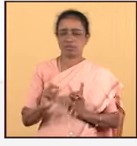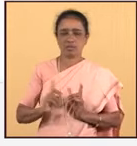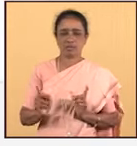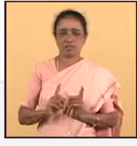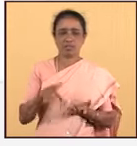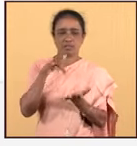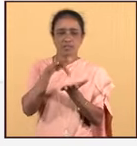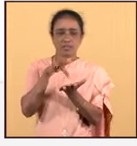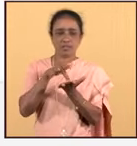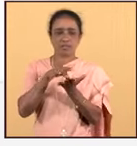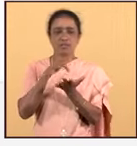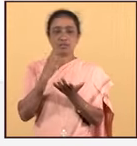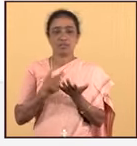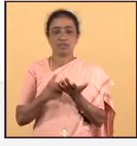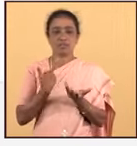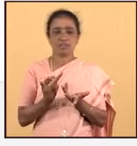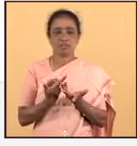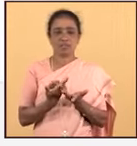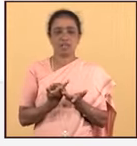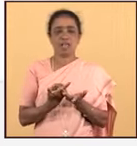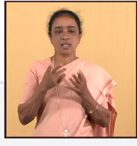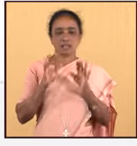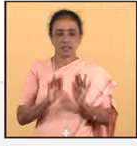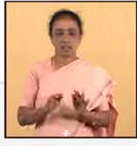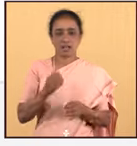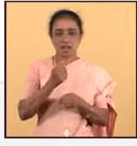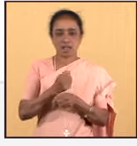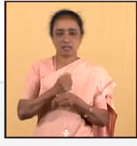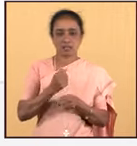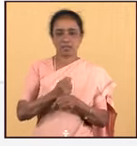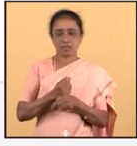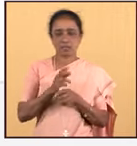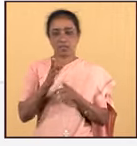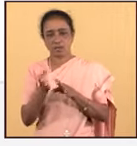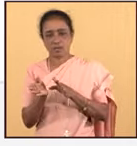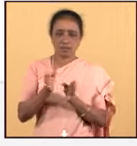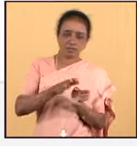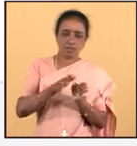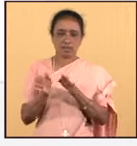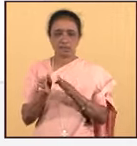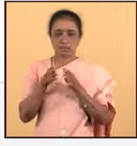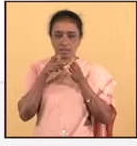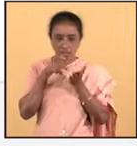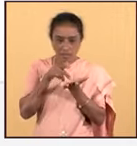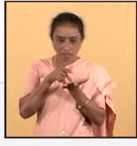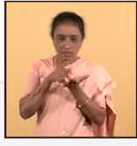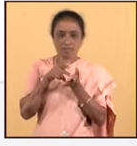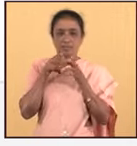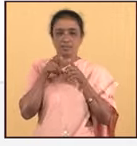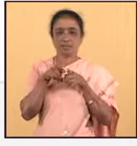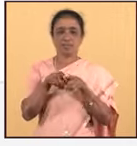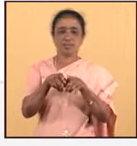அப்போ நடுநிலை கோட்பாடு என்றால் என்ன அப்படின்னா, சமய விவகாரங்களில் அரசு எந்த பக்கமும்